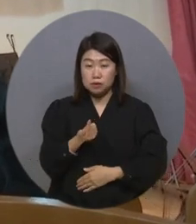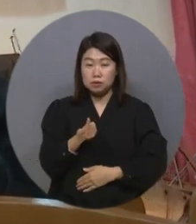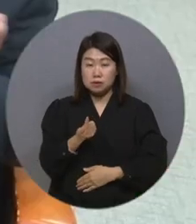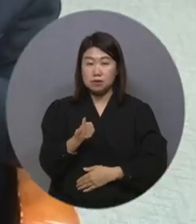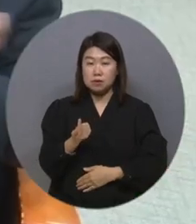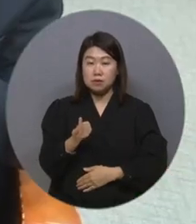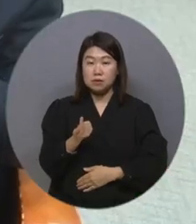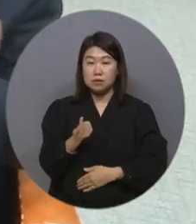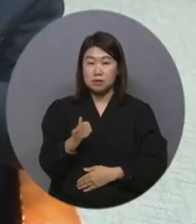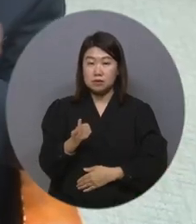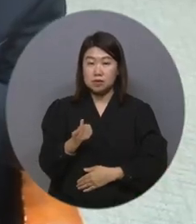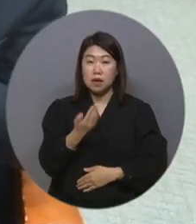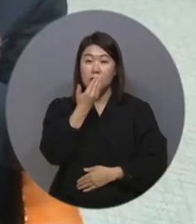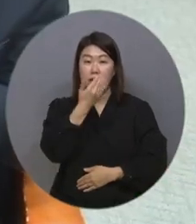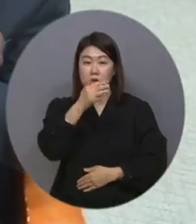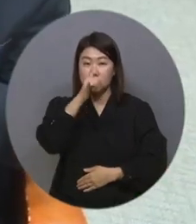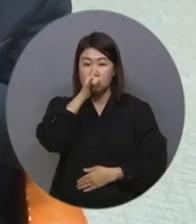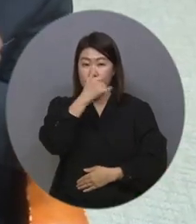되었다는 평가를 받습니다.